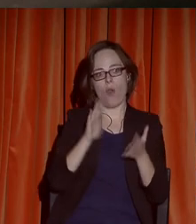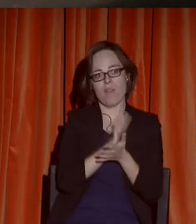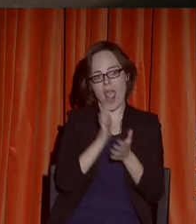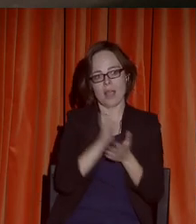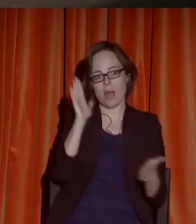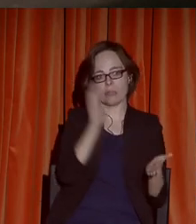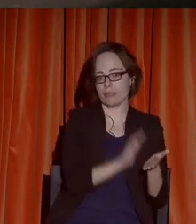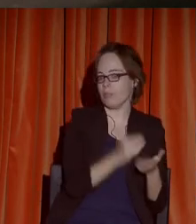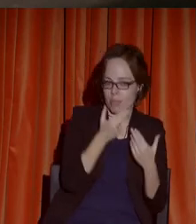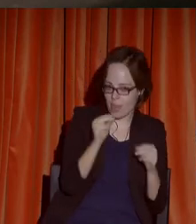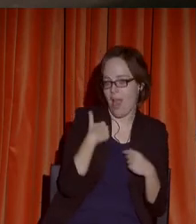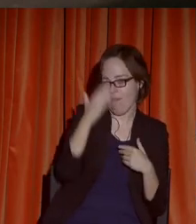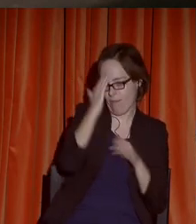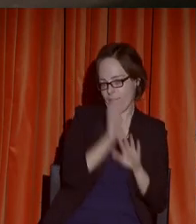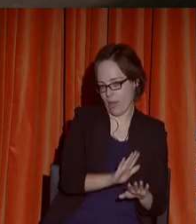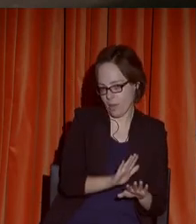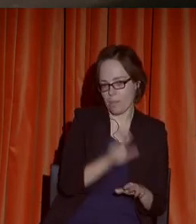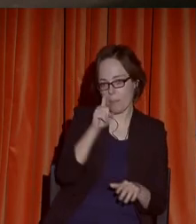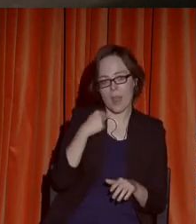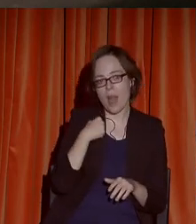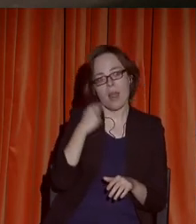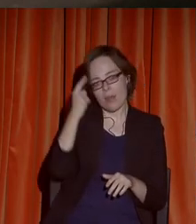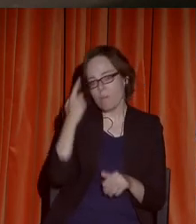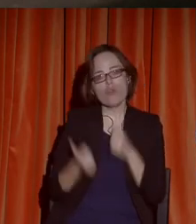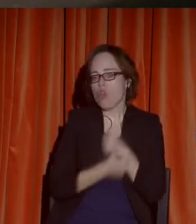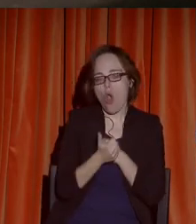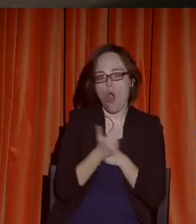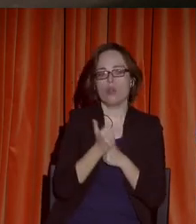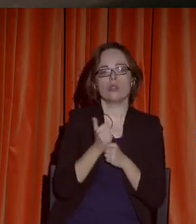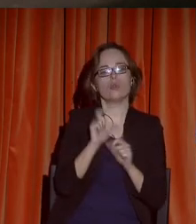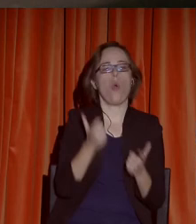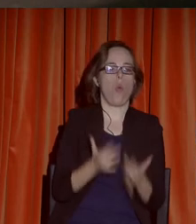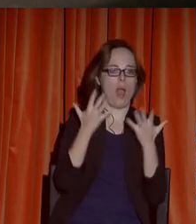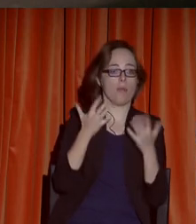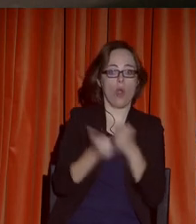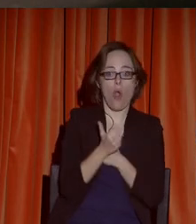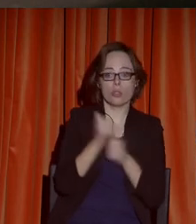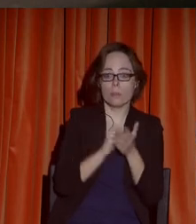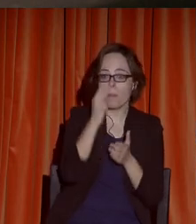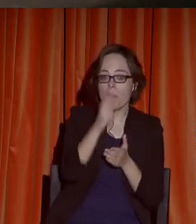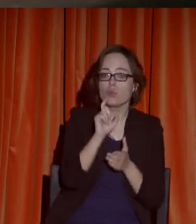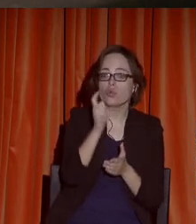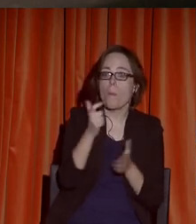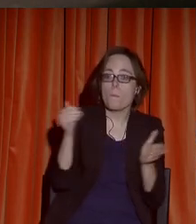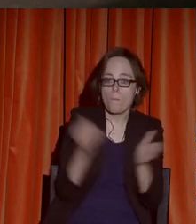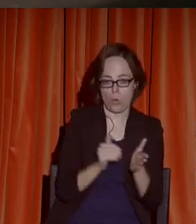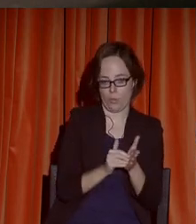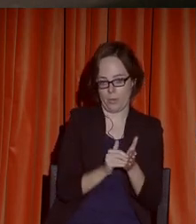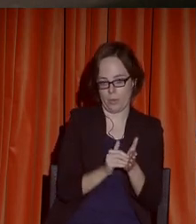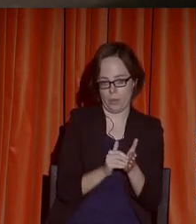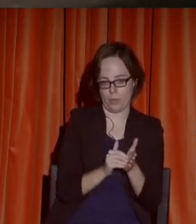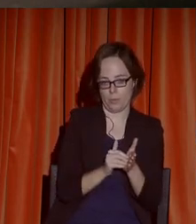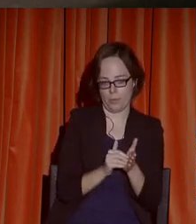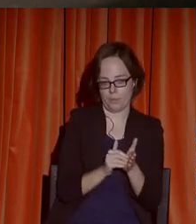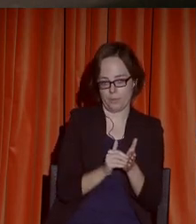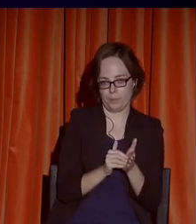Natomiast myślę, że nie chodzi o to, co jest łatwe, a co jest najbardziej potrzebne. I to,